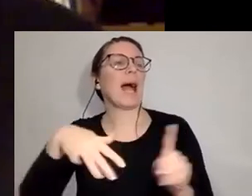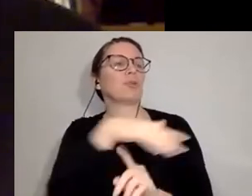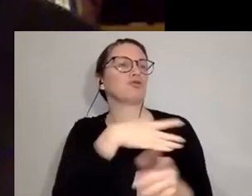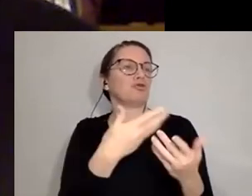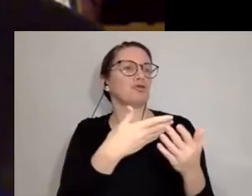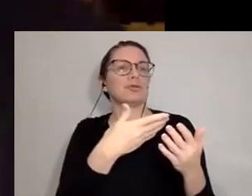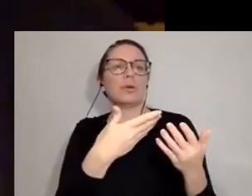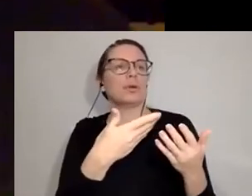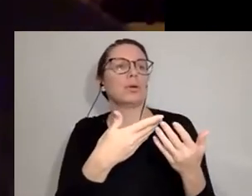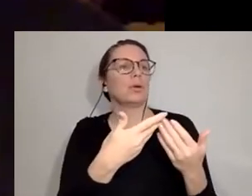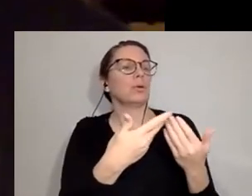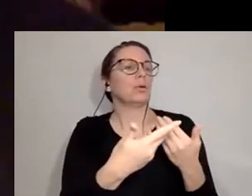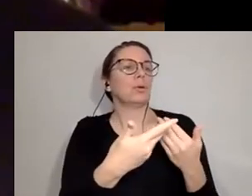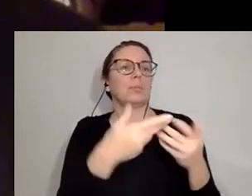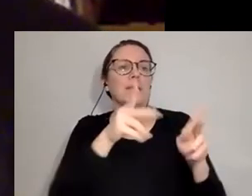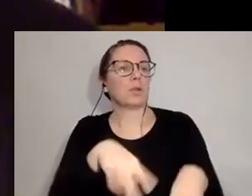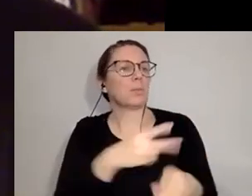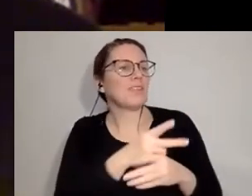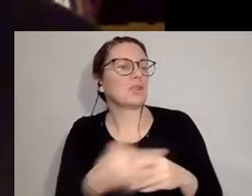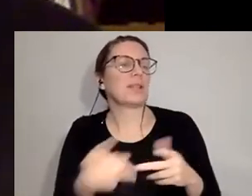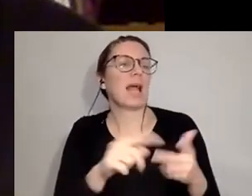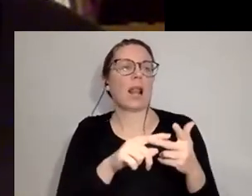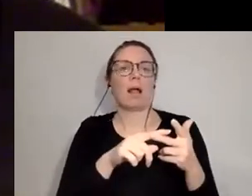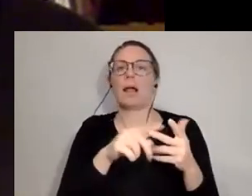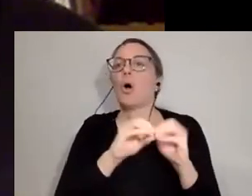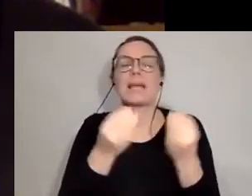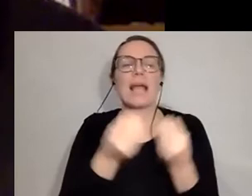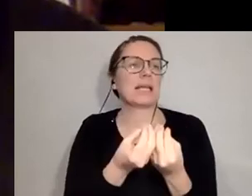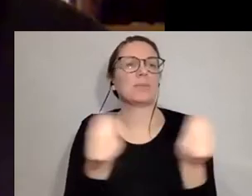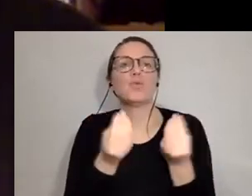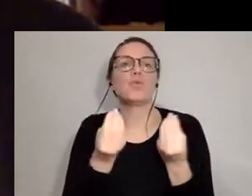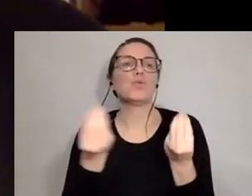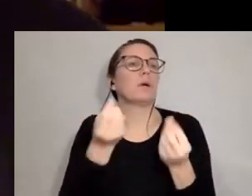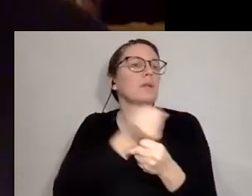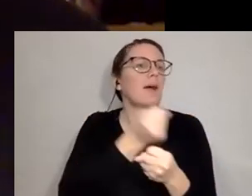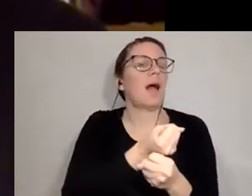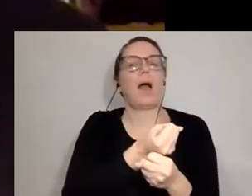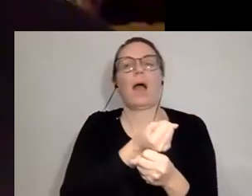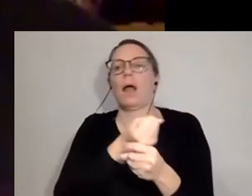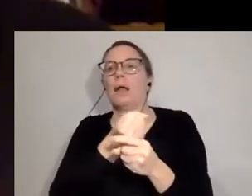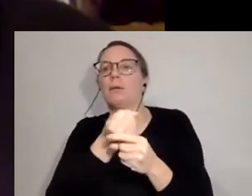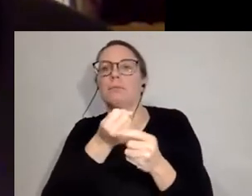acteurs professionnels et puis les organismes au sein desquels elles vont évoluer, travailler, se former, etc.